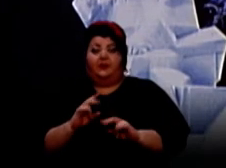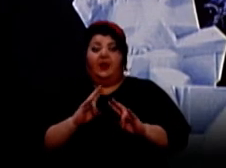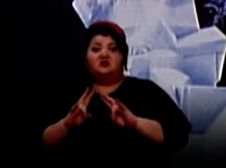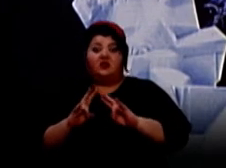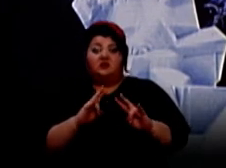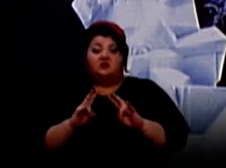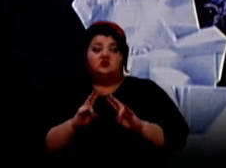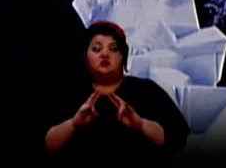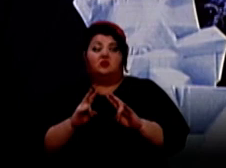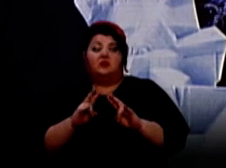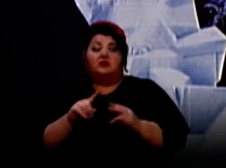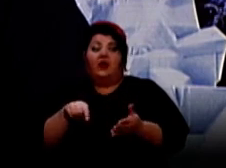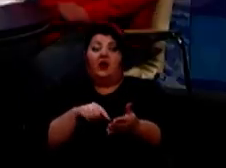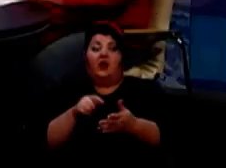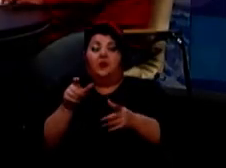шантажуєте, да,